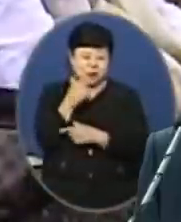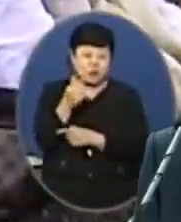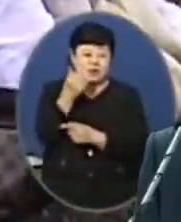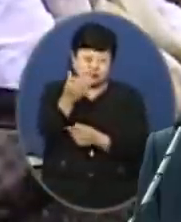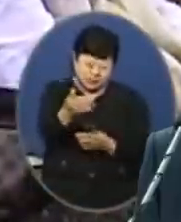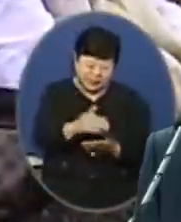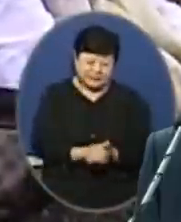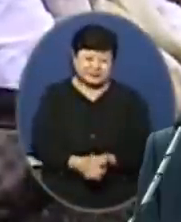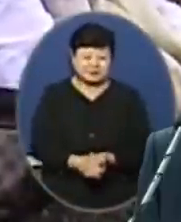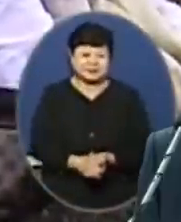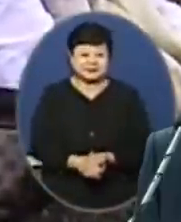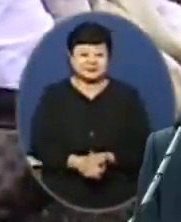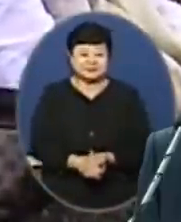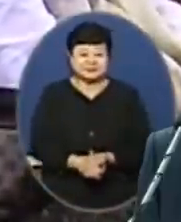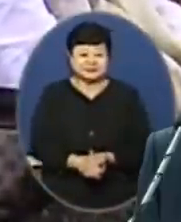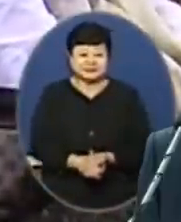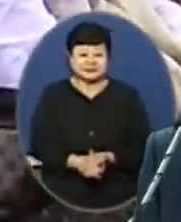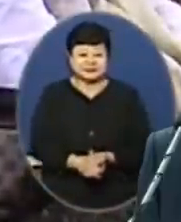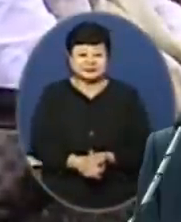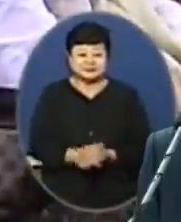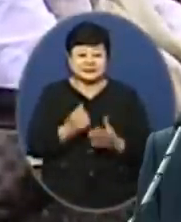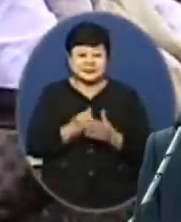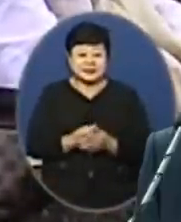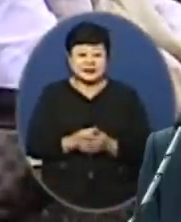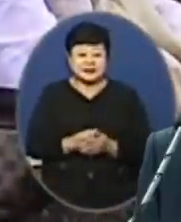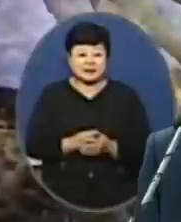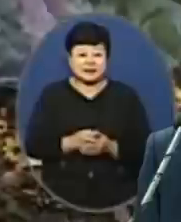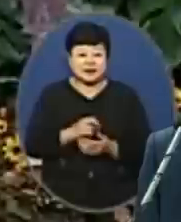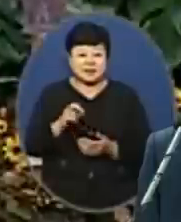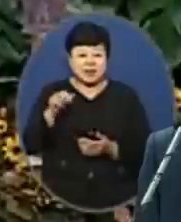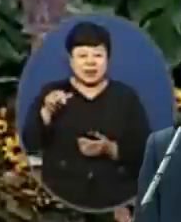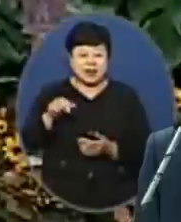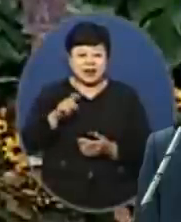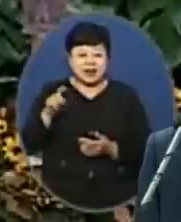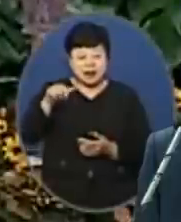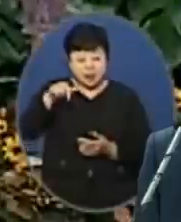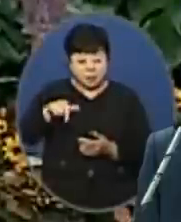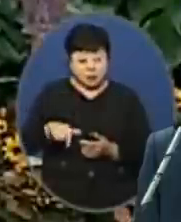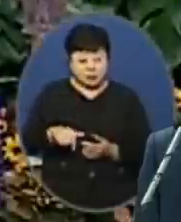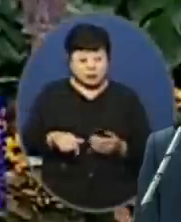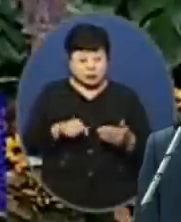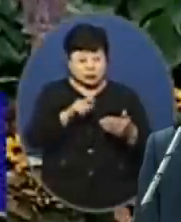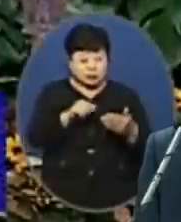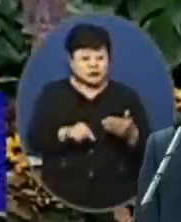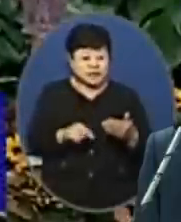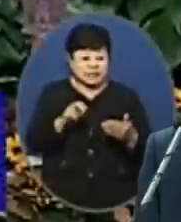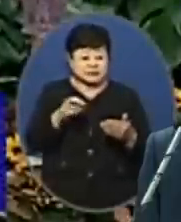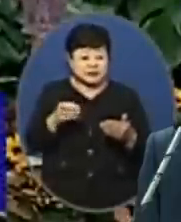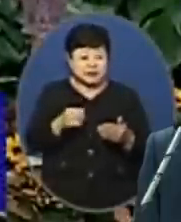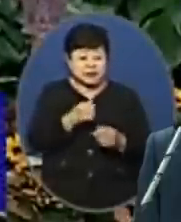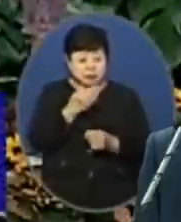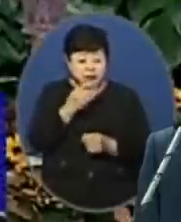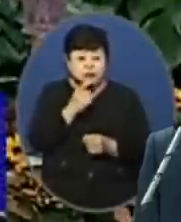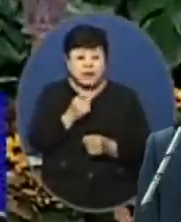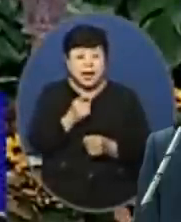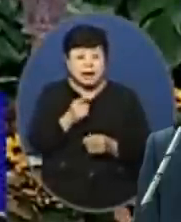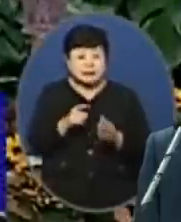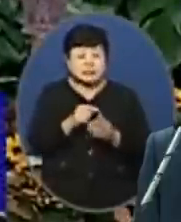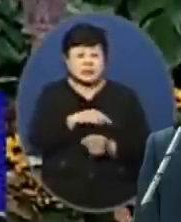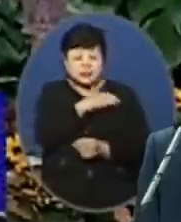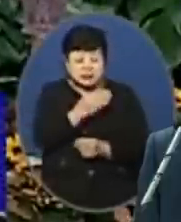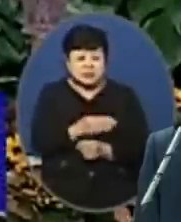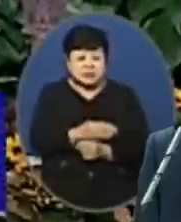해 주시는 것입니다. 그렇기 때문에 마가복음 9장 23절에 있는 말씀처럼 할 수 있거든이 무슨 말이냐? 믿는 자에게는